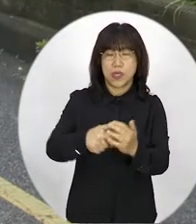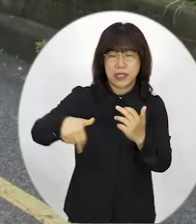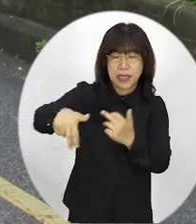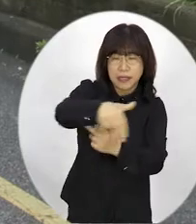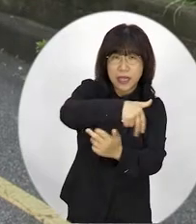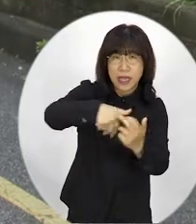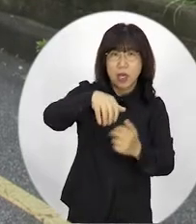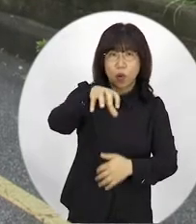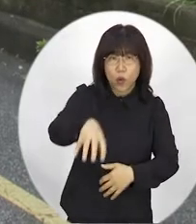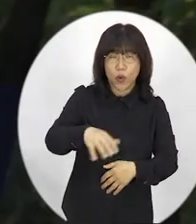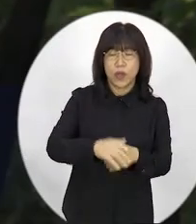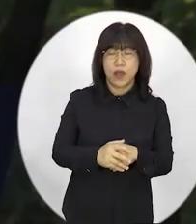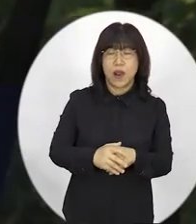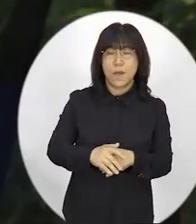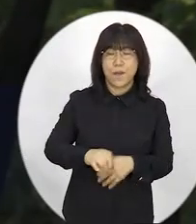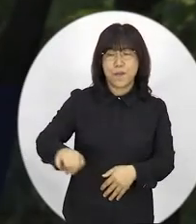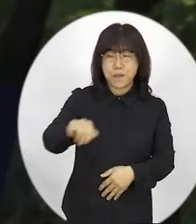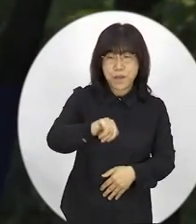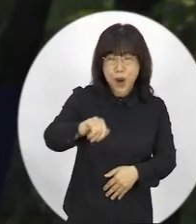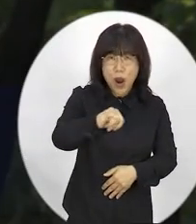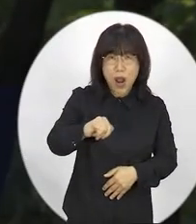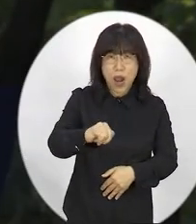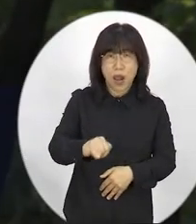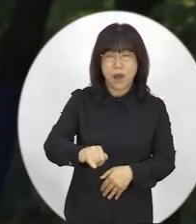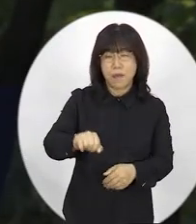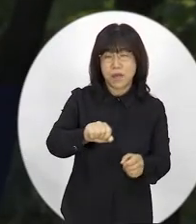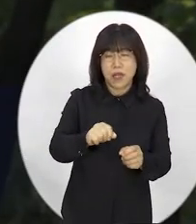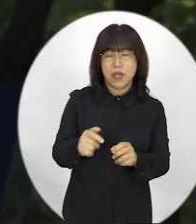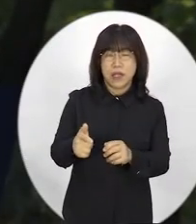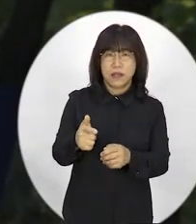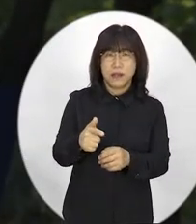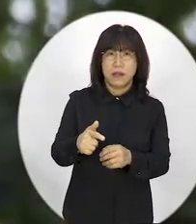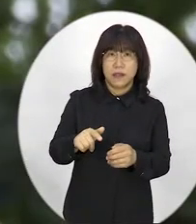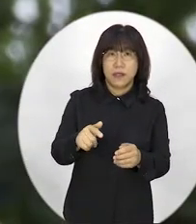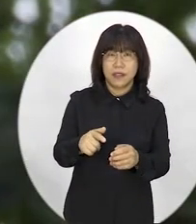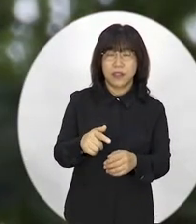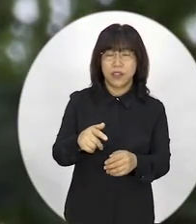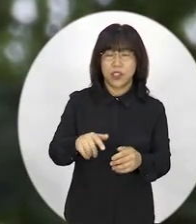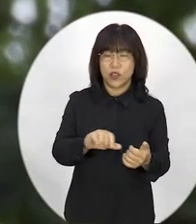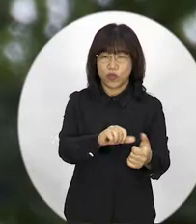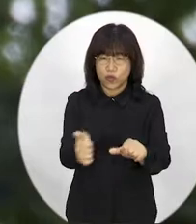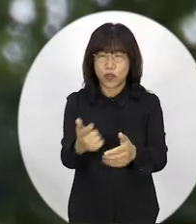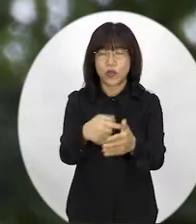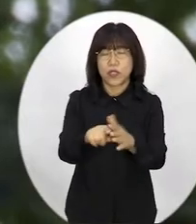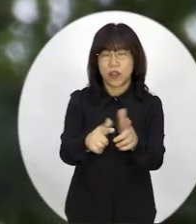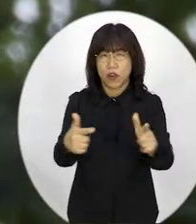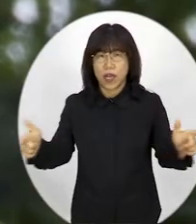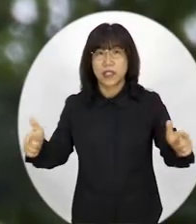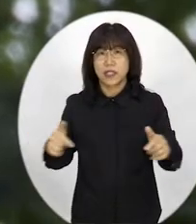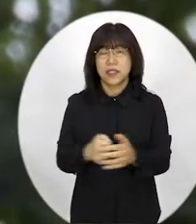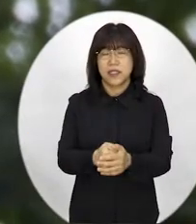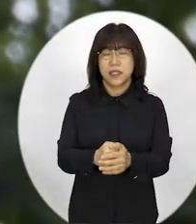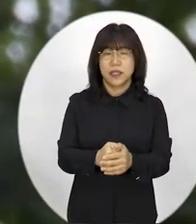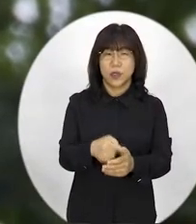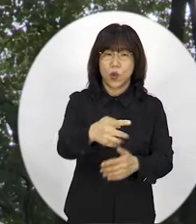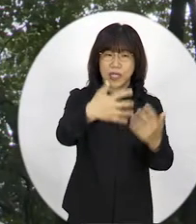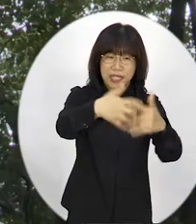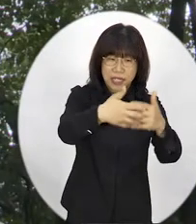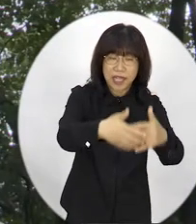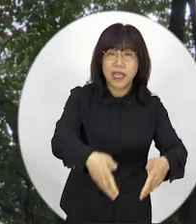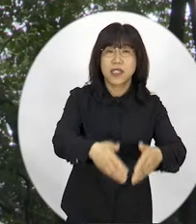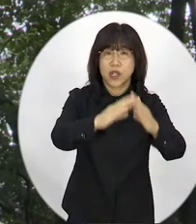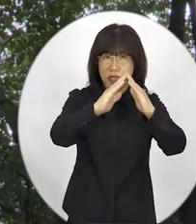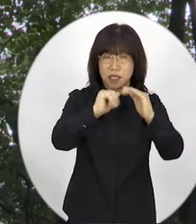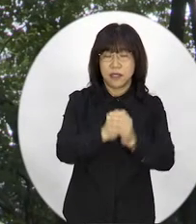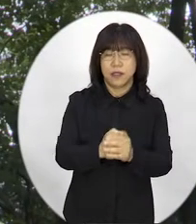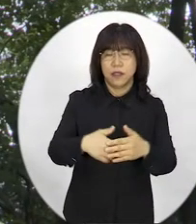산책로를 중심으로 해충 기피제 자동분사기 7대와 해충 유인 살충기 30대도 운영합니다. 지역